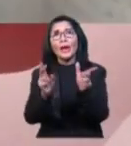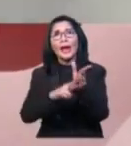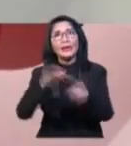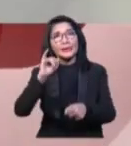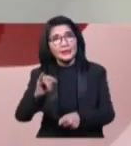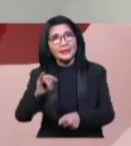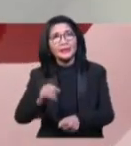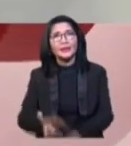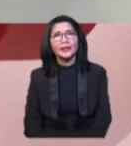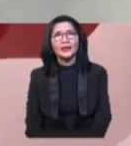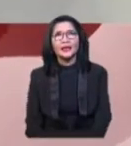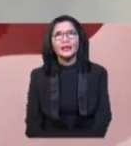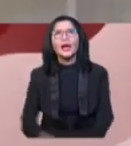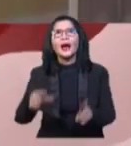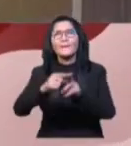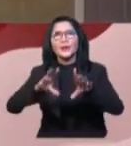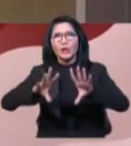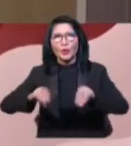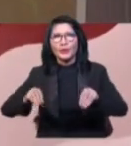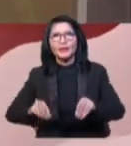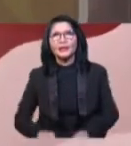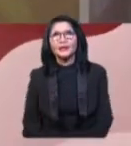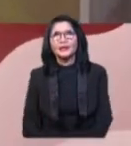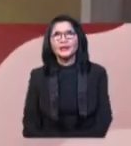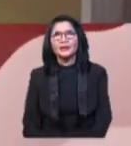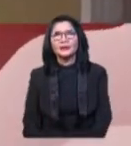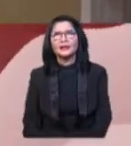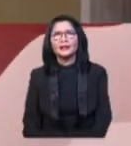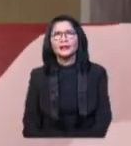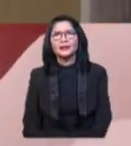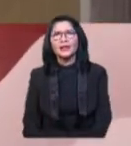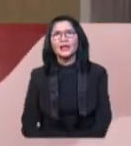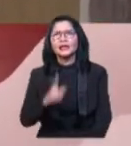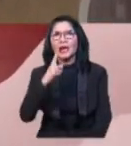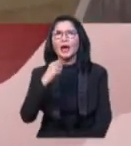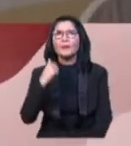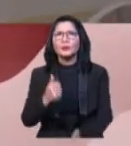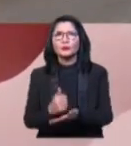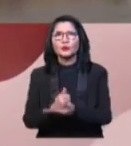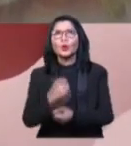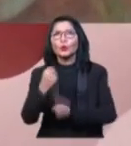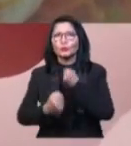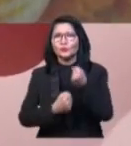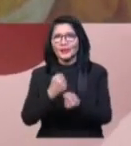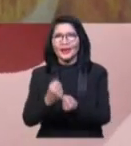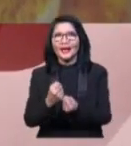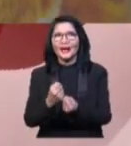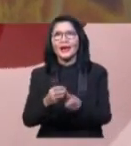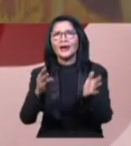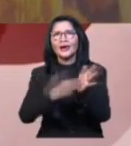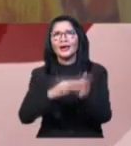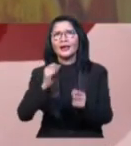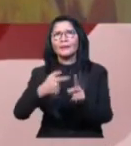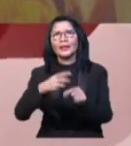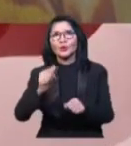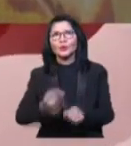bukan pegawai negeri atau BUMN atau TNI Polri dan seterusnya. Jadi betul-betul real usaha mikro, pelaku usaha mikro.